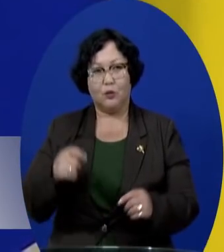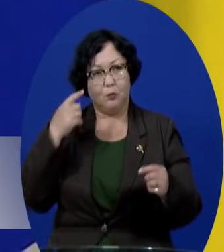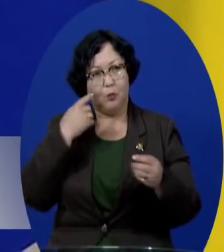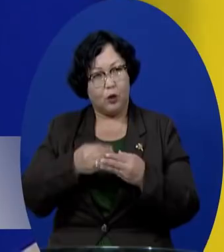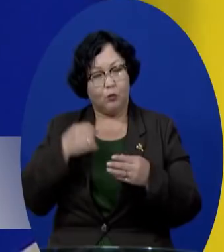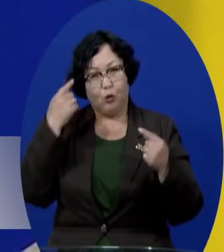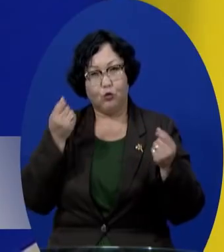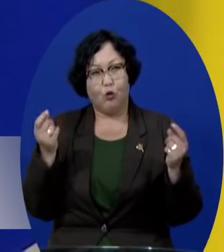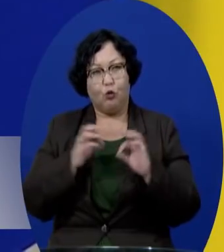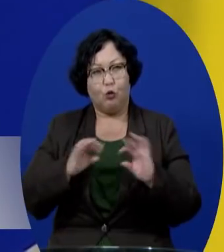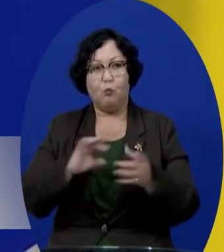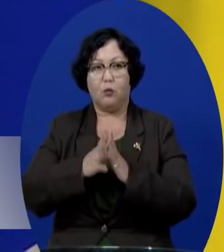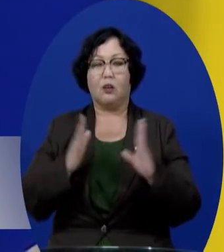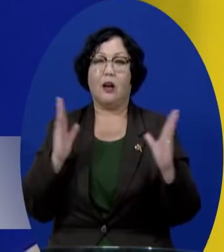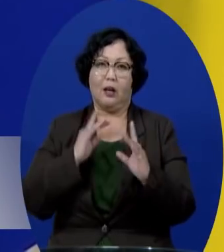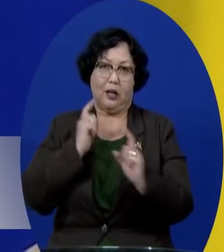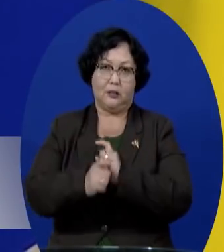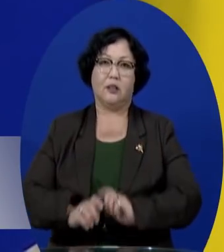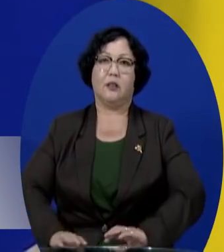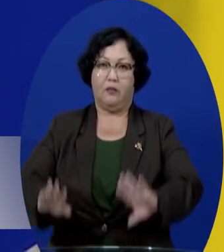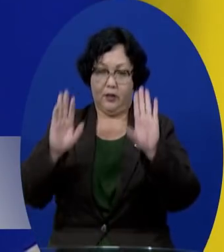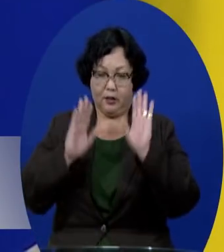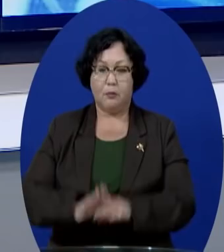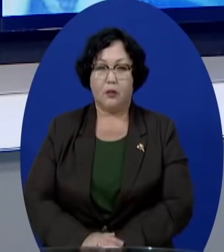зөрүүтэй байдагч гэсэн ойр харилцаагаа хадгалж ирсэн юм аа.